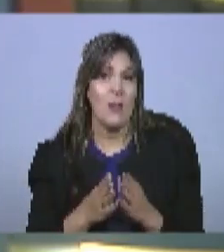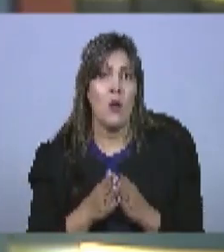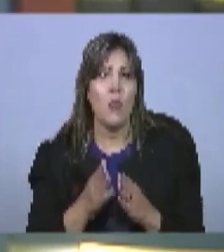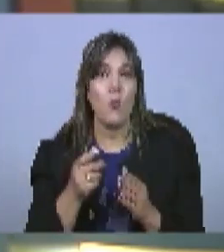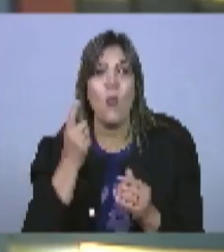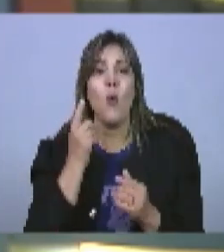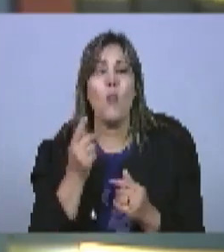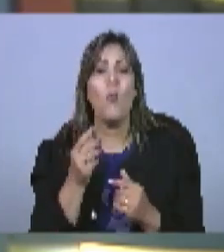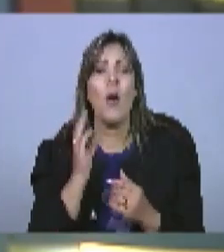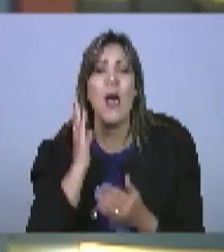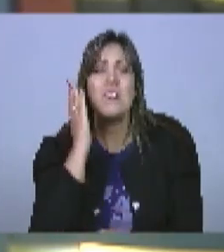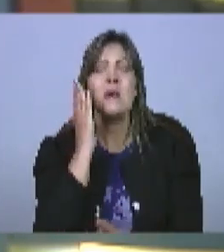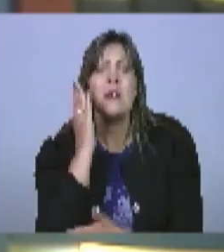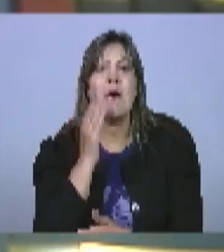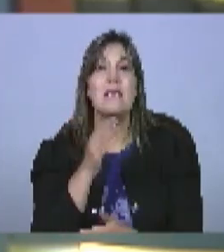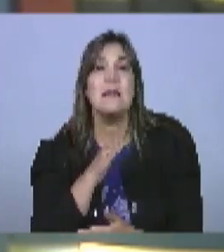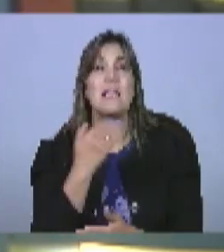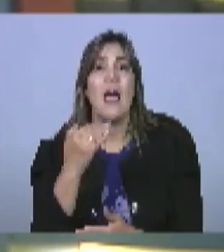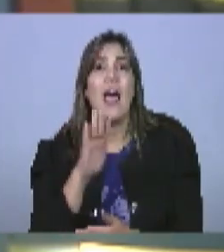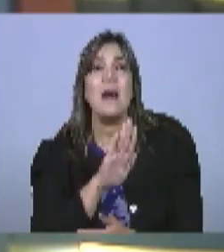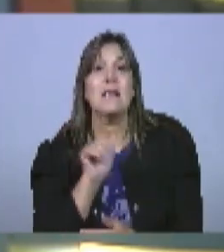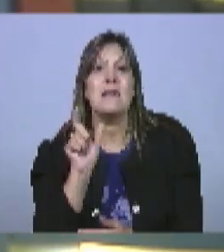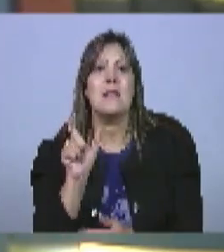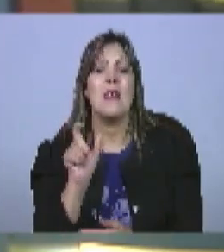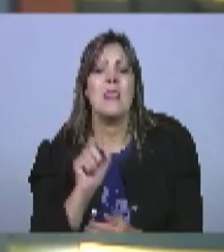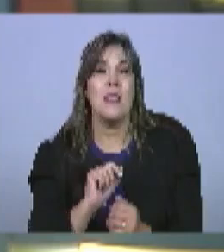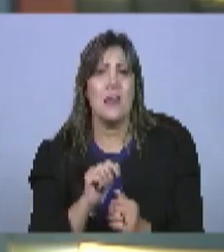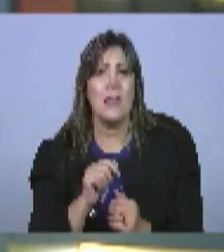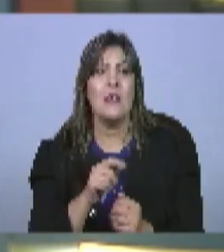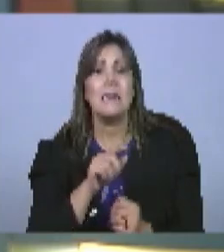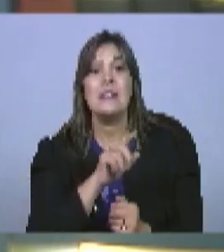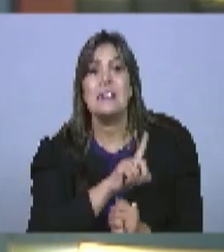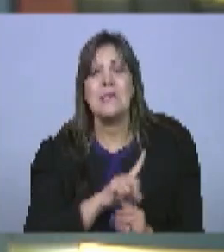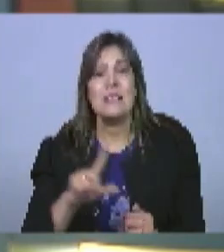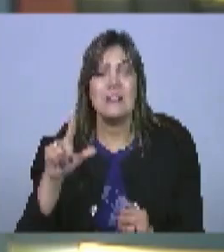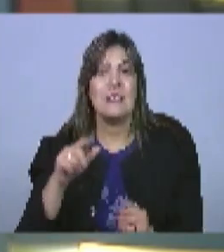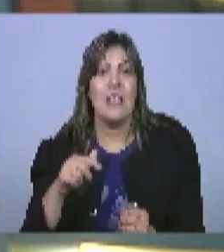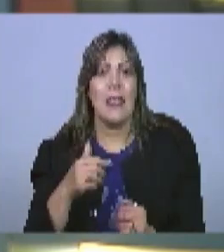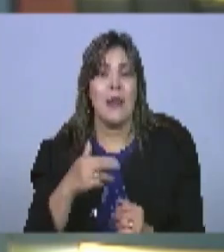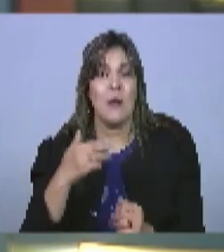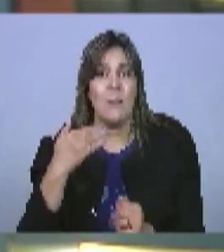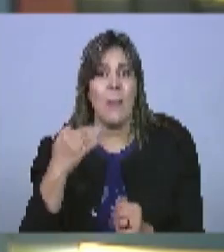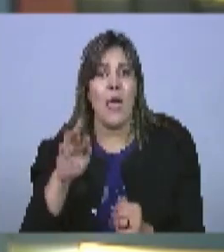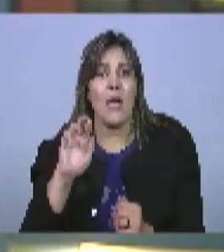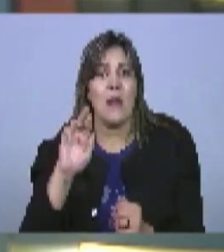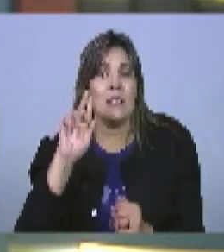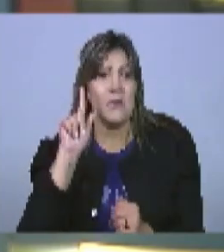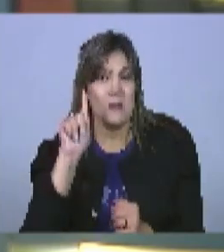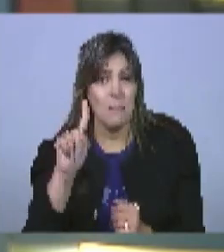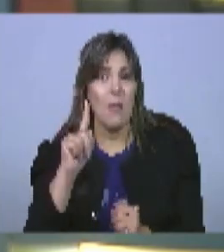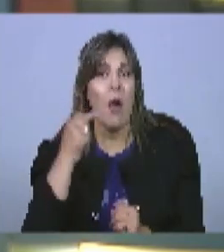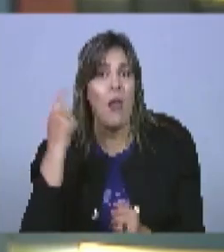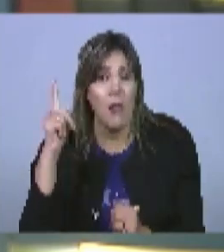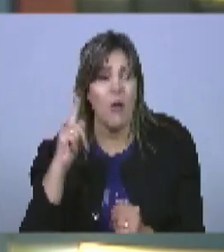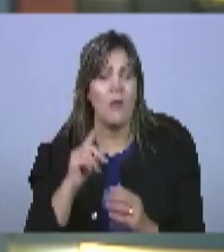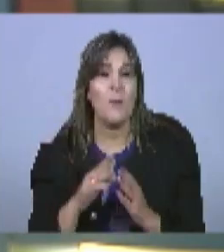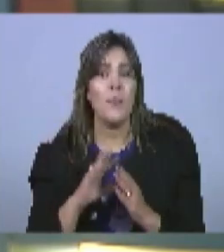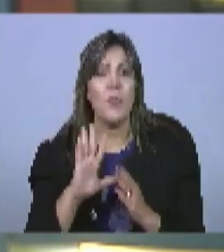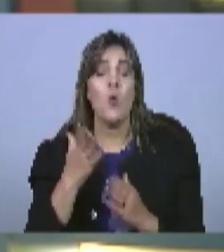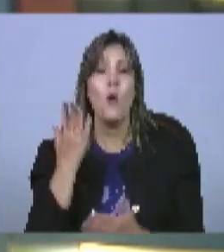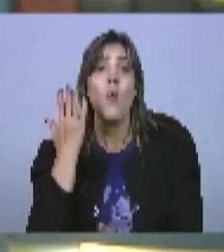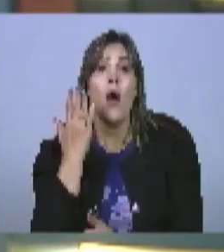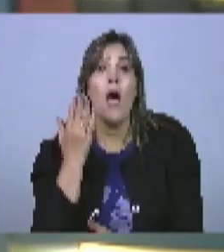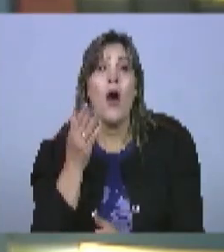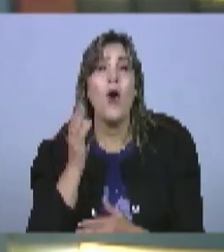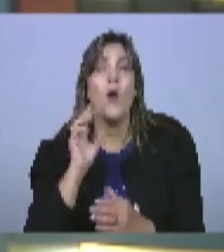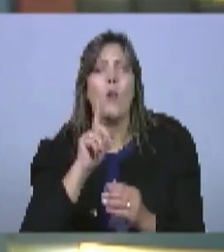الازرع الرئيسيه نصر الله زعيم حزب الله وايضا هو احد ازرع ايران كحزب